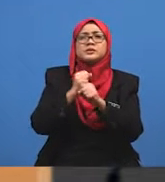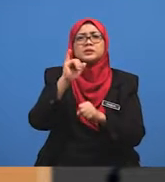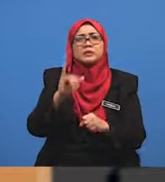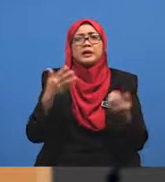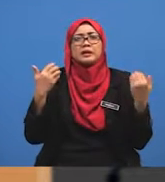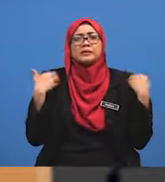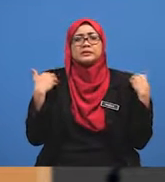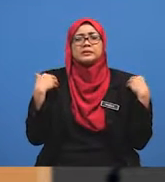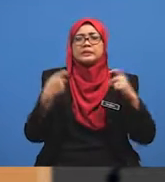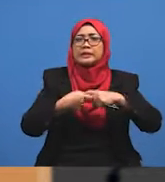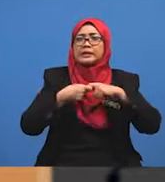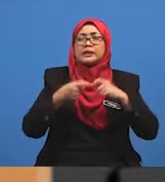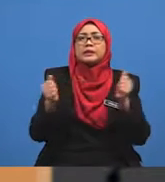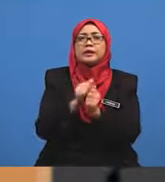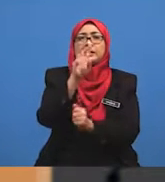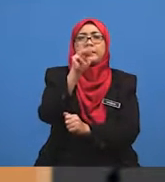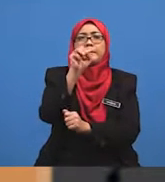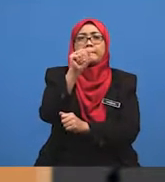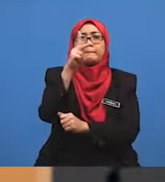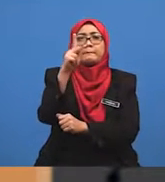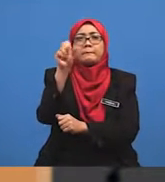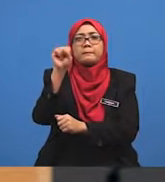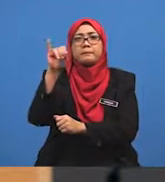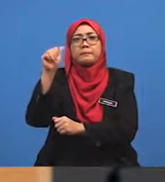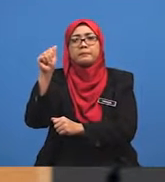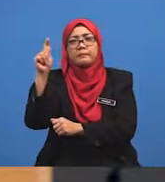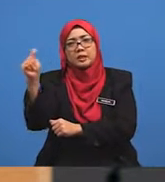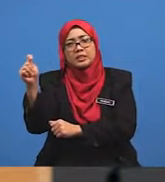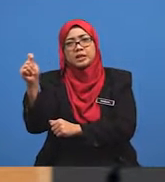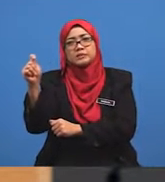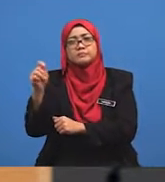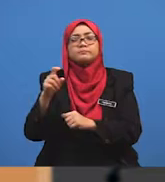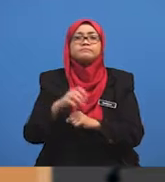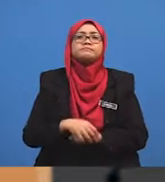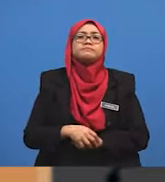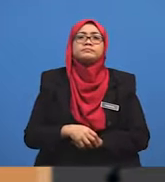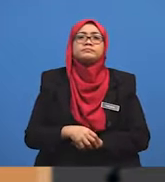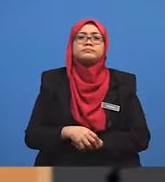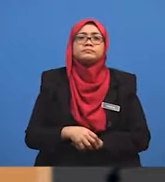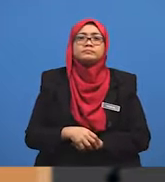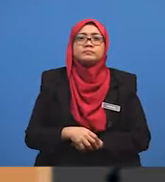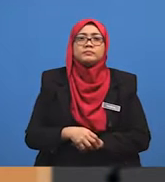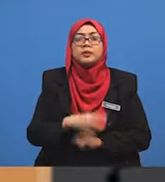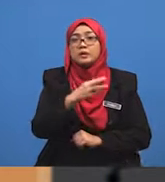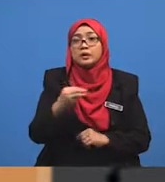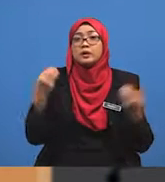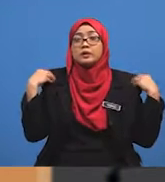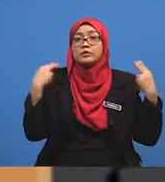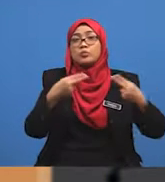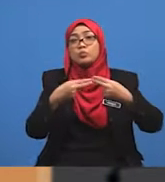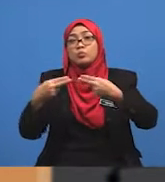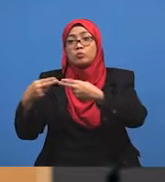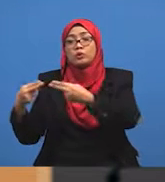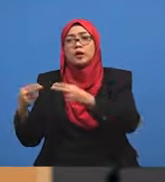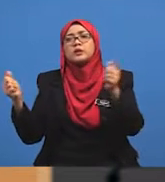berkaitan maksiat. Pekerjaan yang secara nyata dan terang berkaitan perkara-perkara maksiat dan